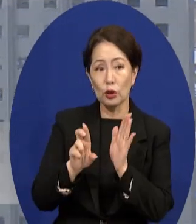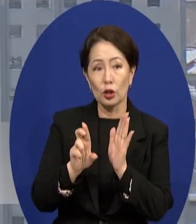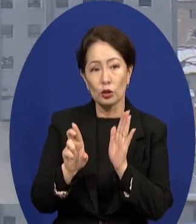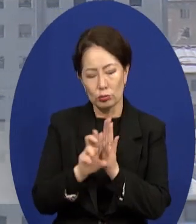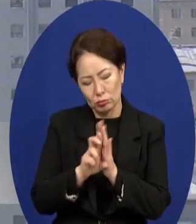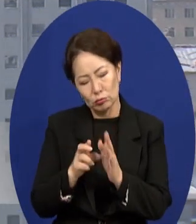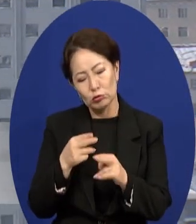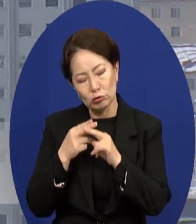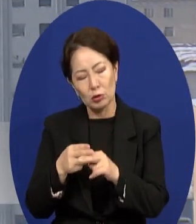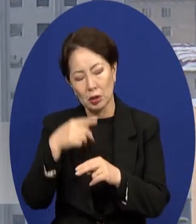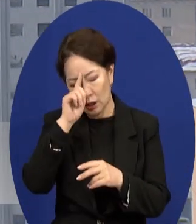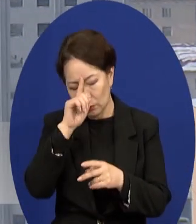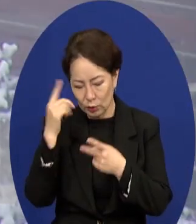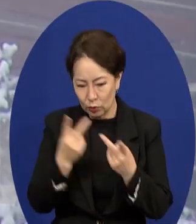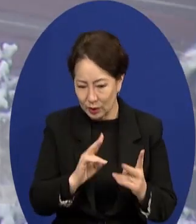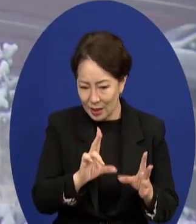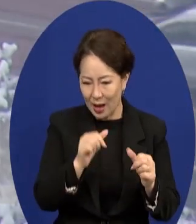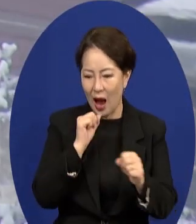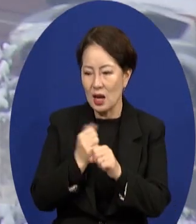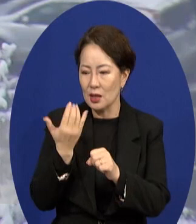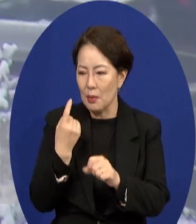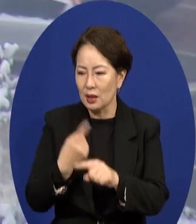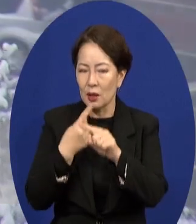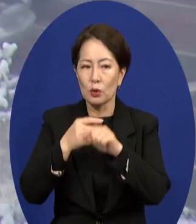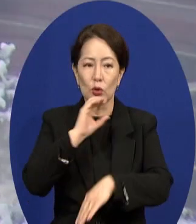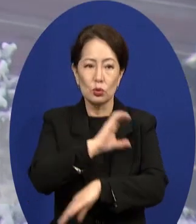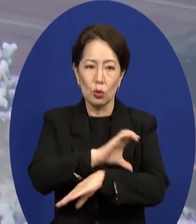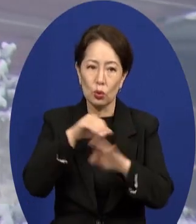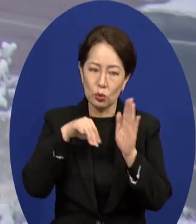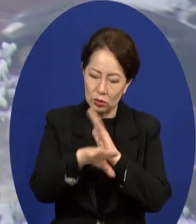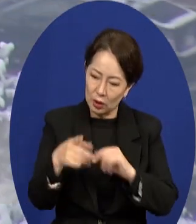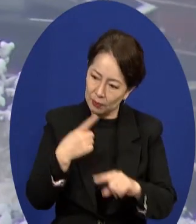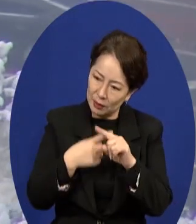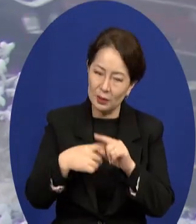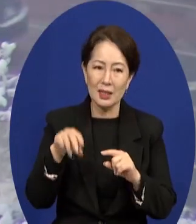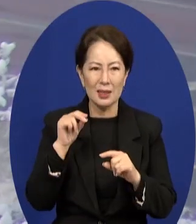эмнэлэг, эрүүл мэндийн үйлчлэгийг сайжруулах, сургуулийн хүртээмж чанарыг нэмэгдүүлэх,